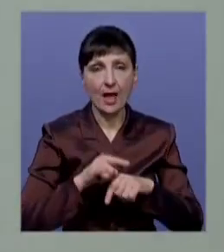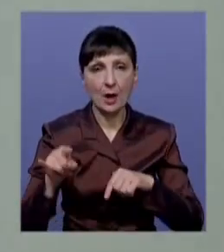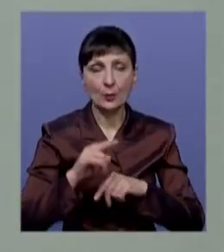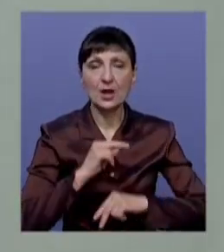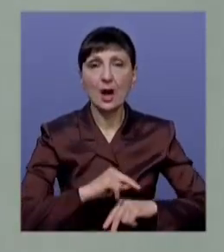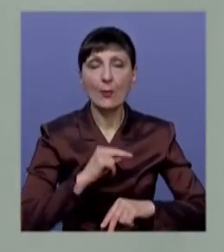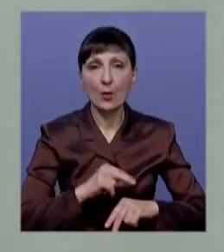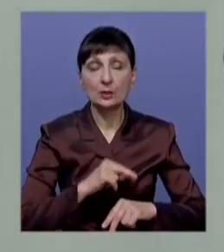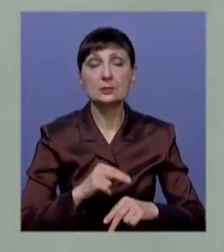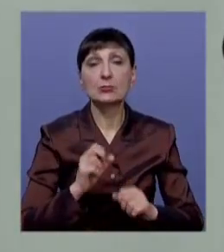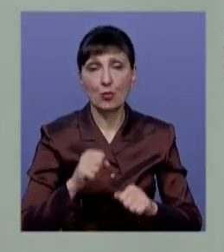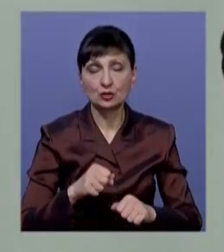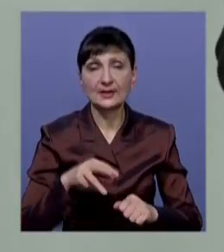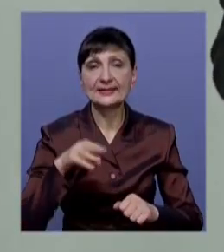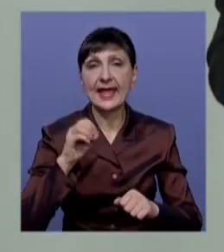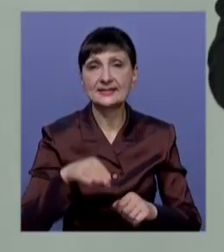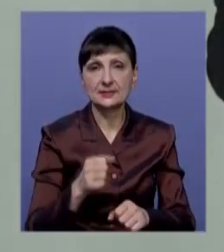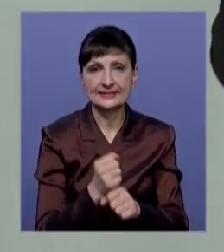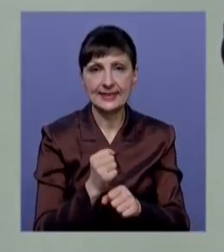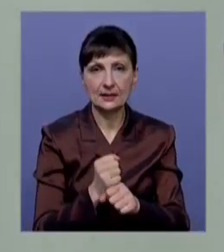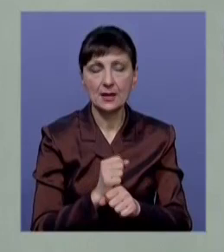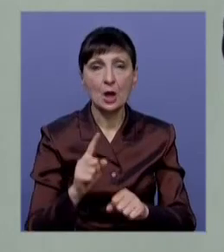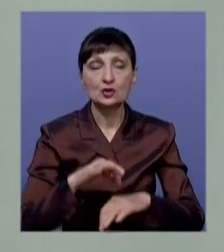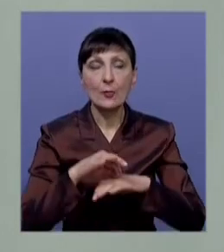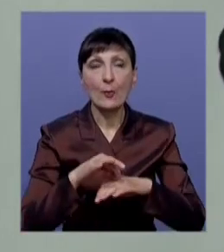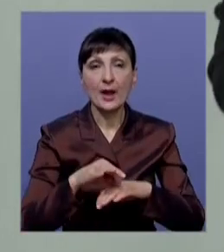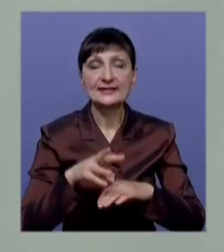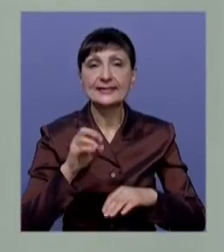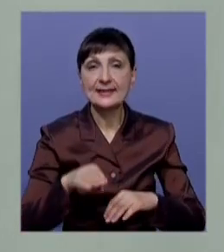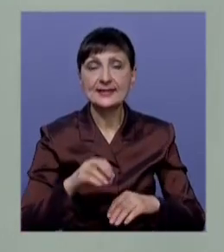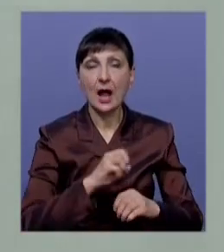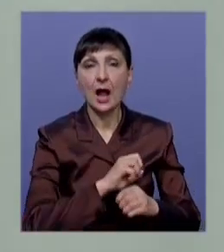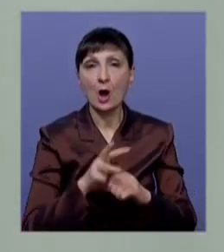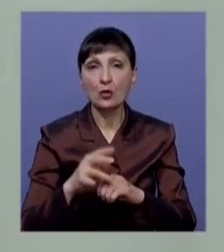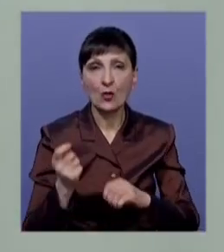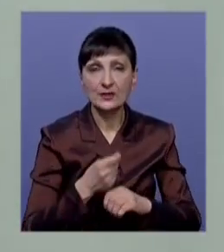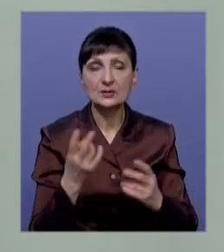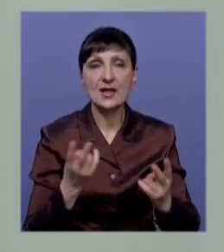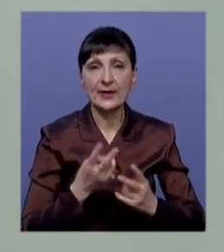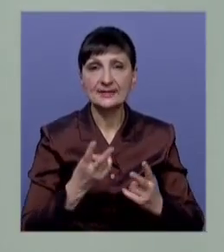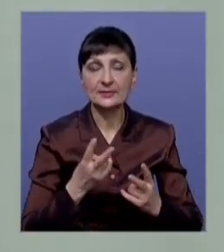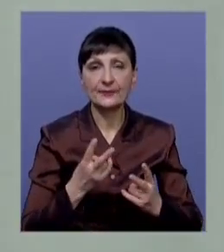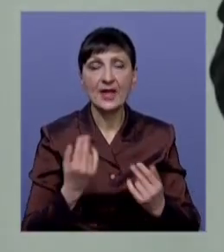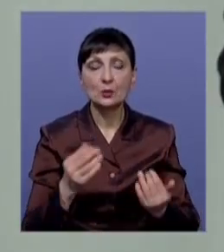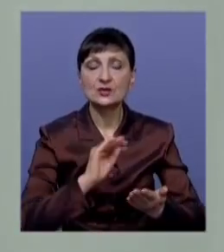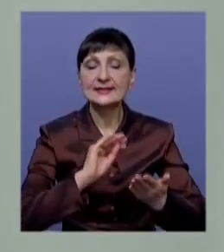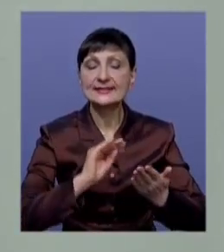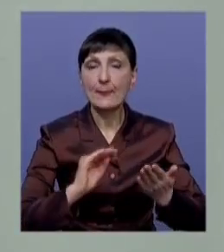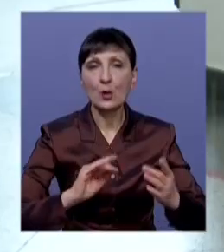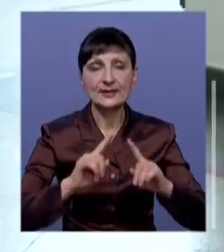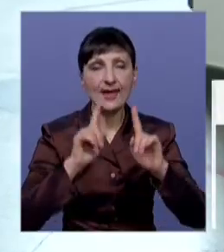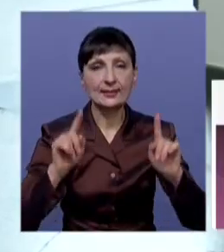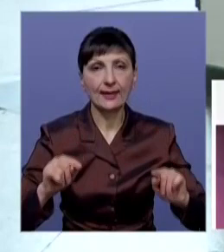пункт забора биоматериала. Для того, чтобы пройти пробу, тест на коронавирус, необходимо заполнить вот такую